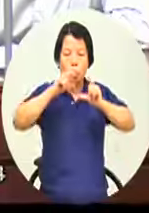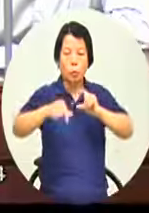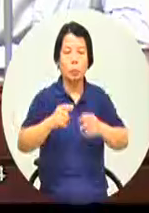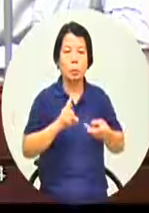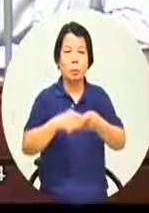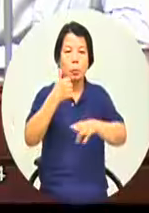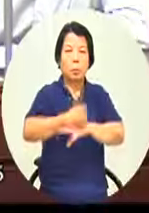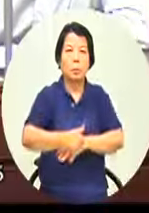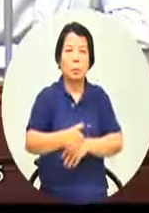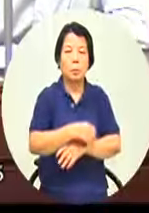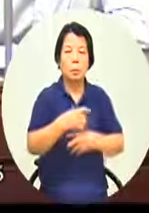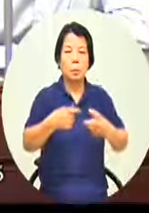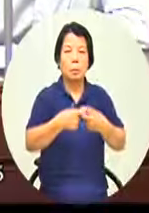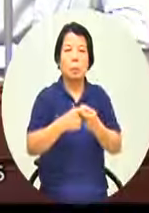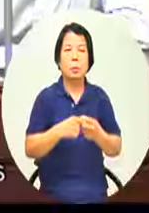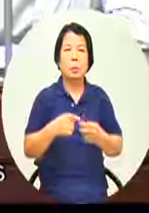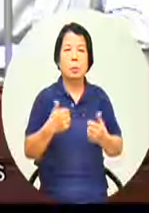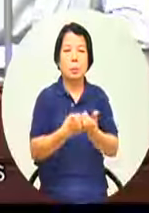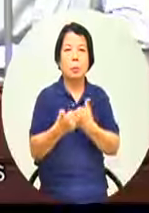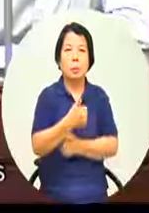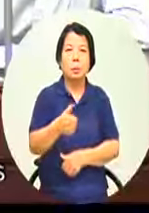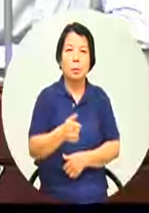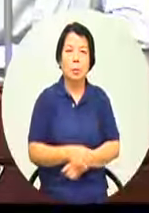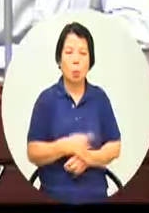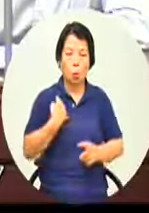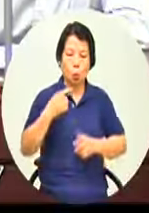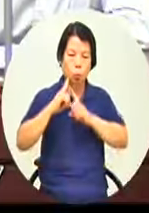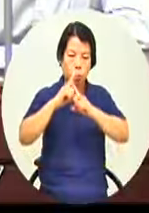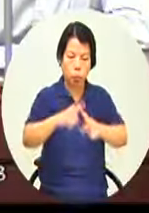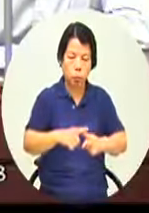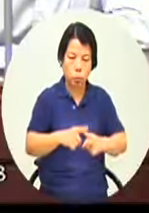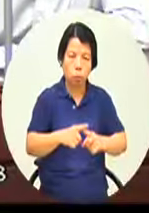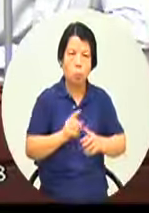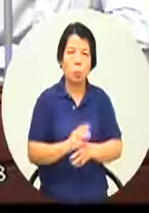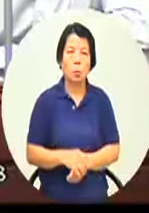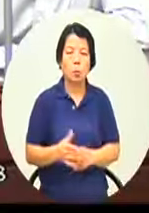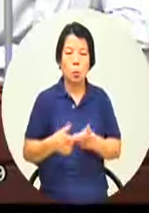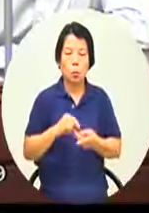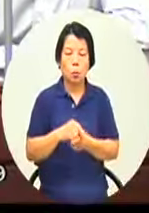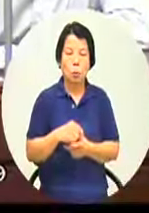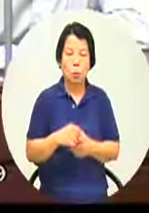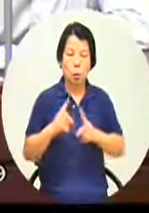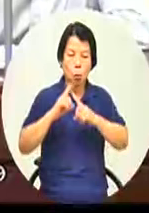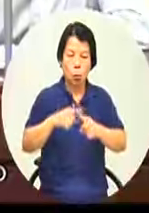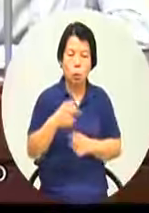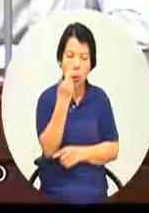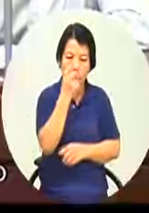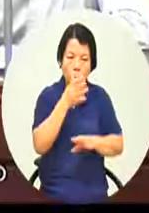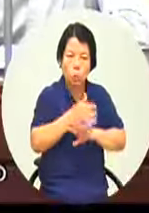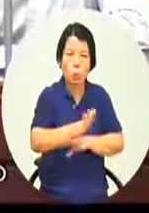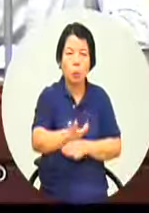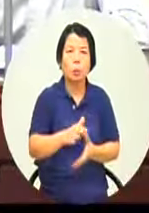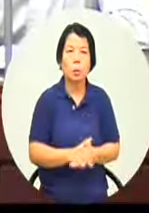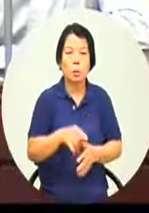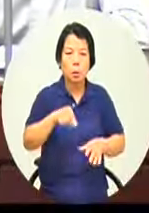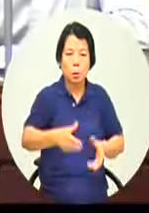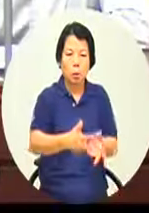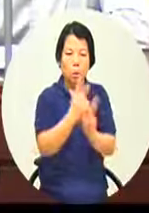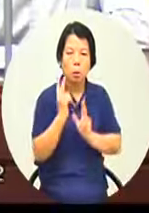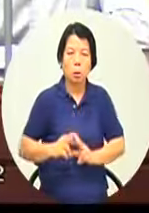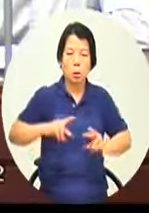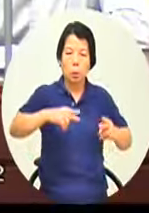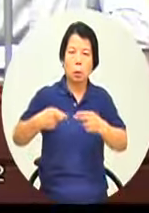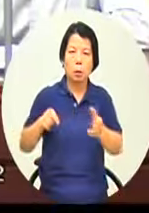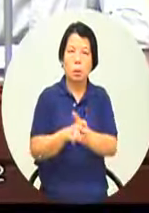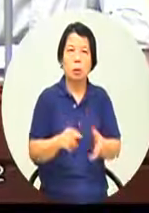李远。那个这个案子，我想我有去现场跟那个会勘过哈。那主要就是他这个桥梁改建的时候，他